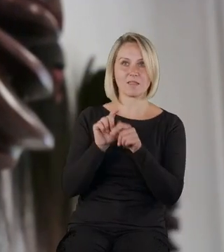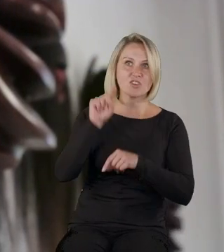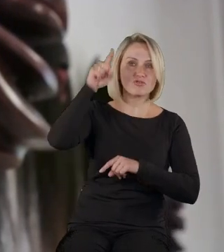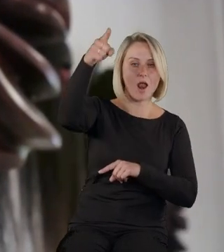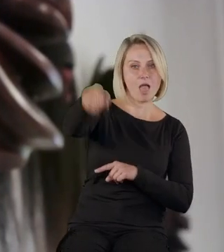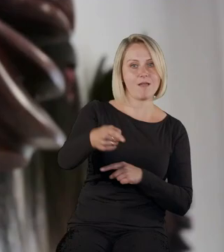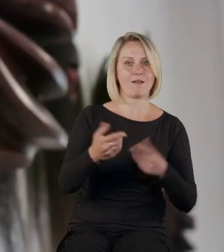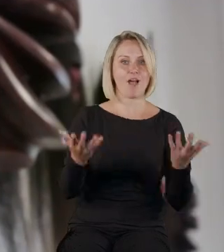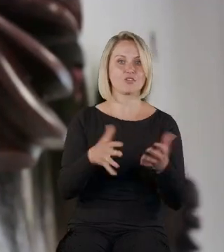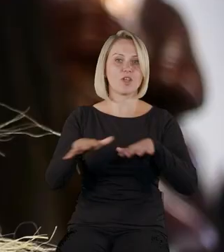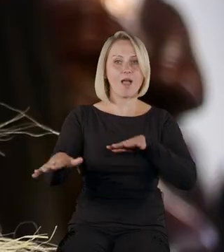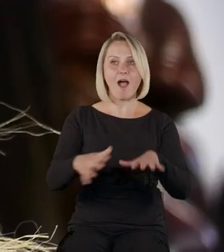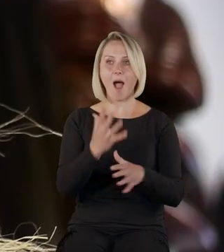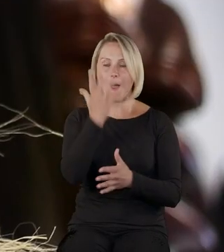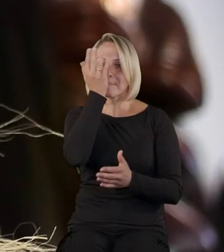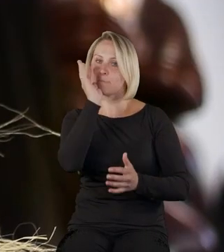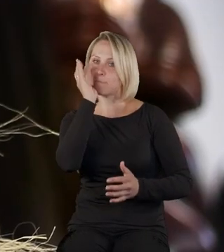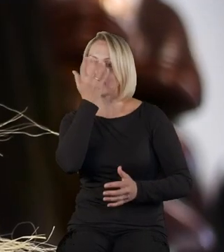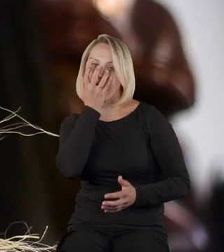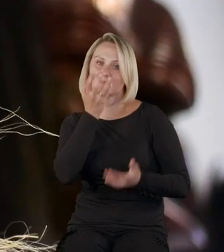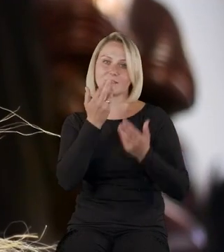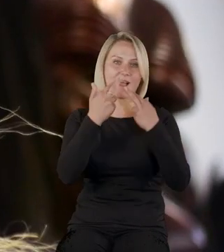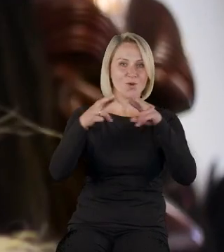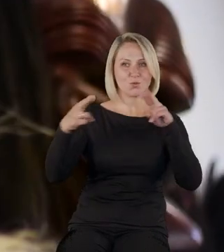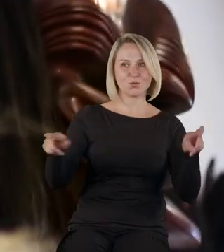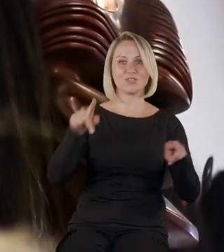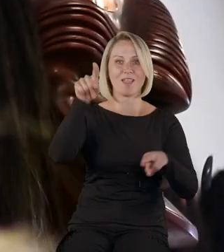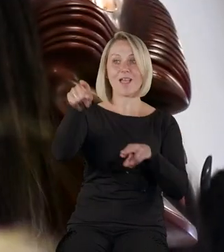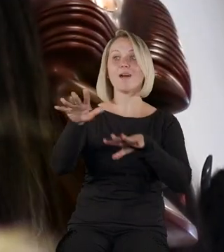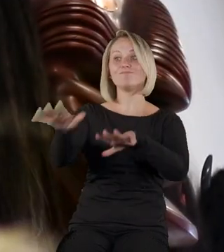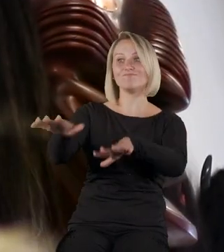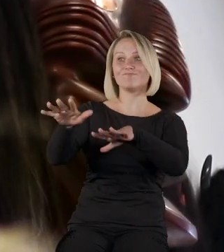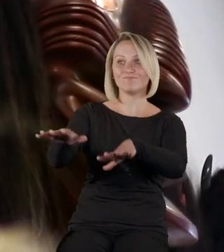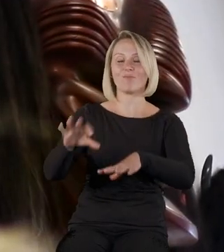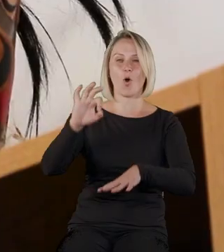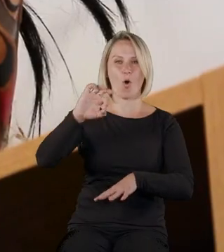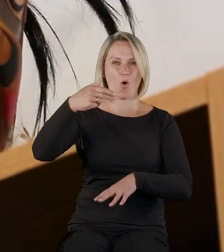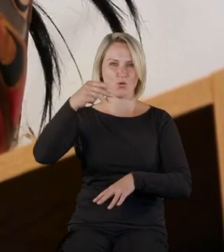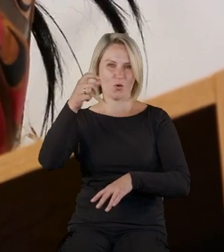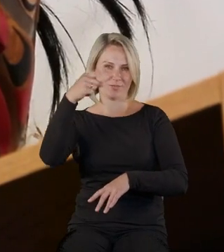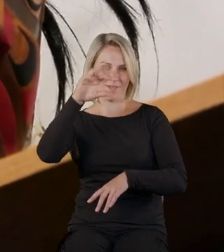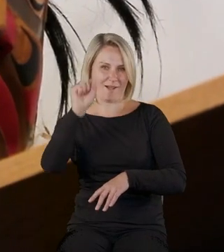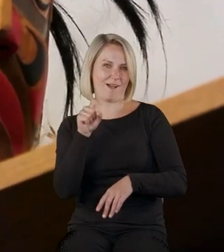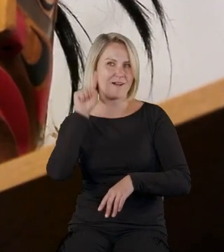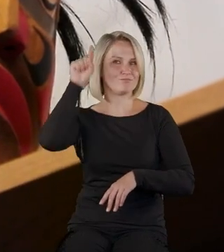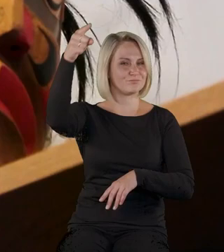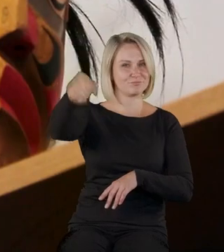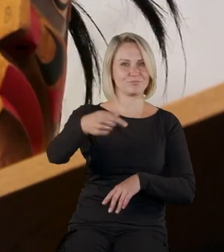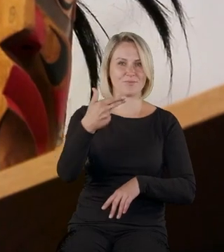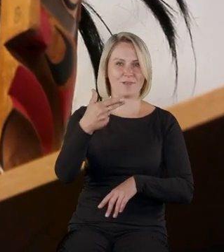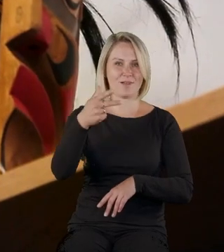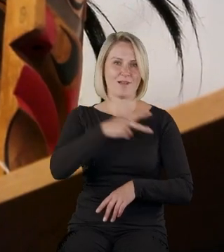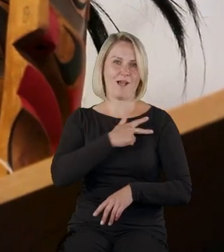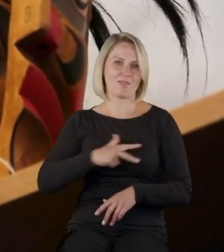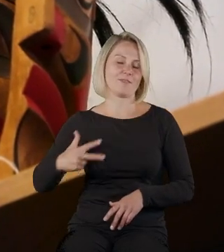cieniu leczniczych masek irokeskich pochodzących z rezerwatu Onondaga i Grand River w Kanadzie.